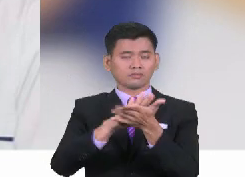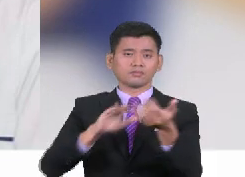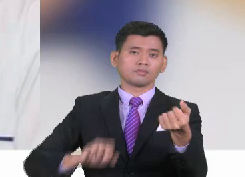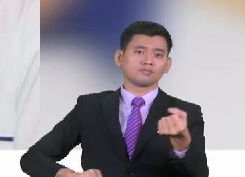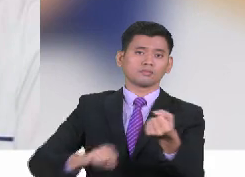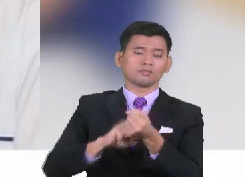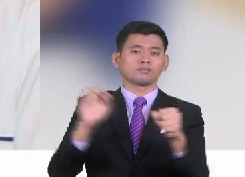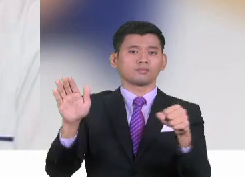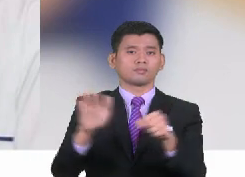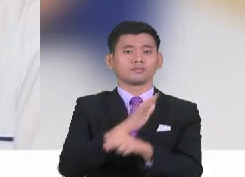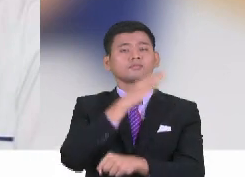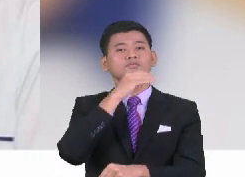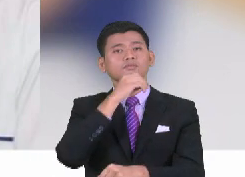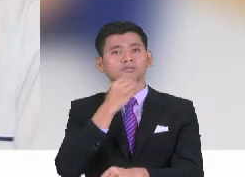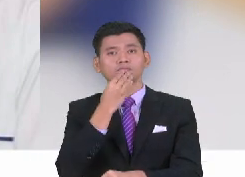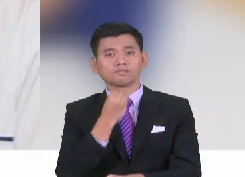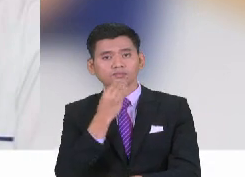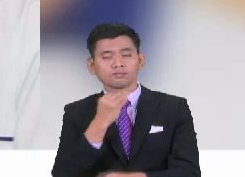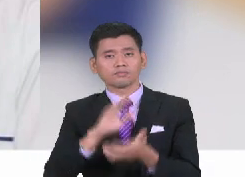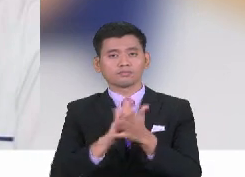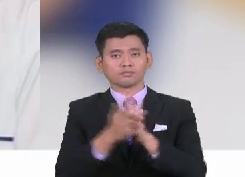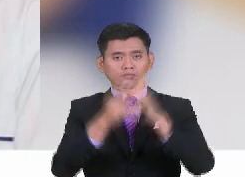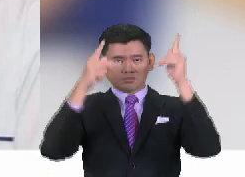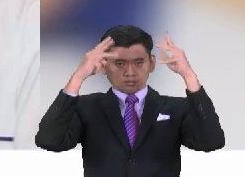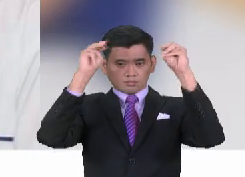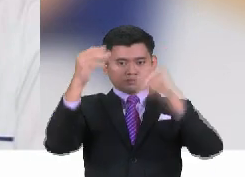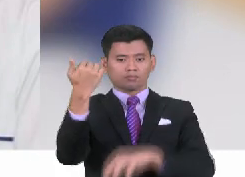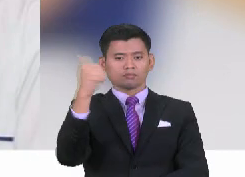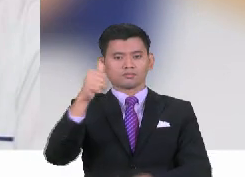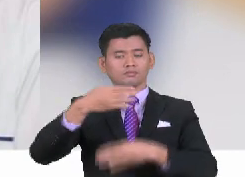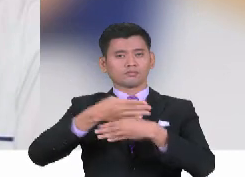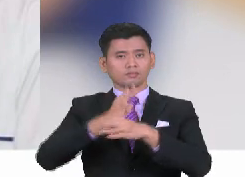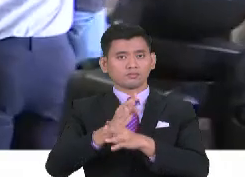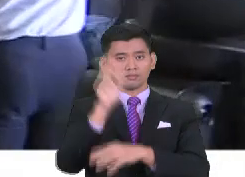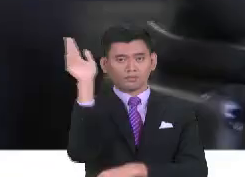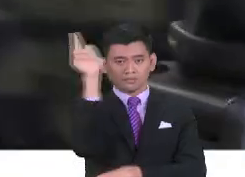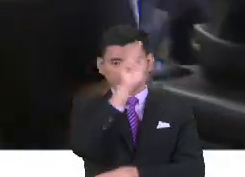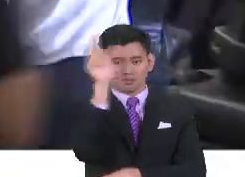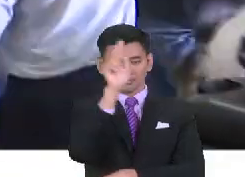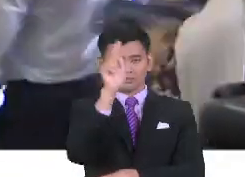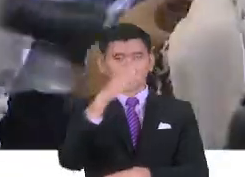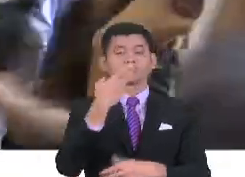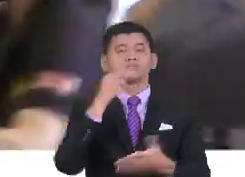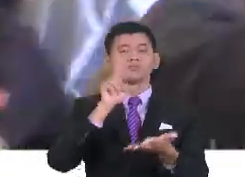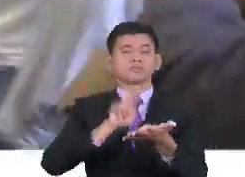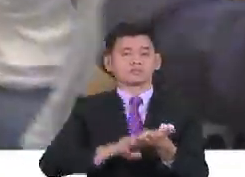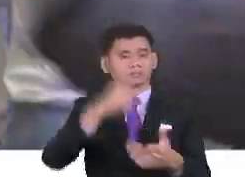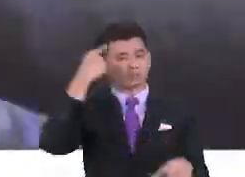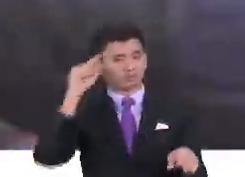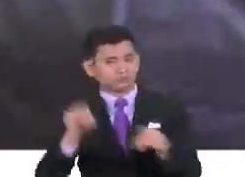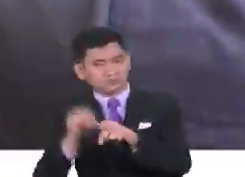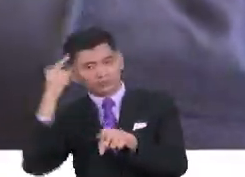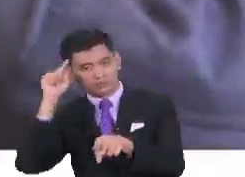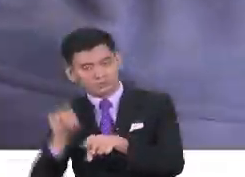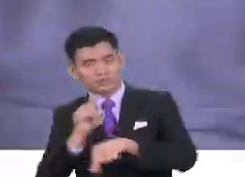penuh kepada Anwar sebagai Perdana Menteri ke-10 dalam pembentukan kerajaan. Surat itu dikatakan dipersetujui